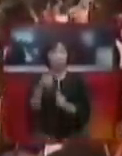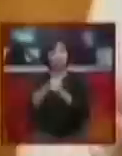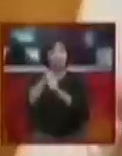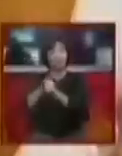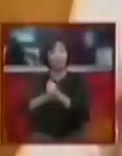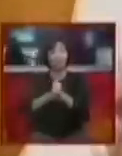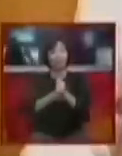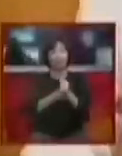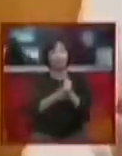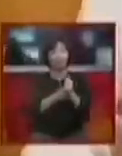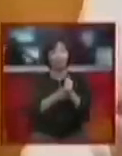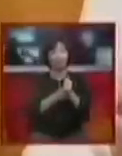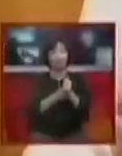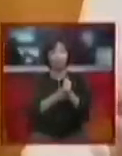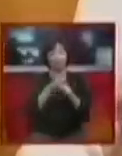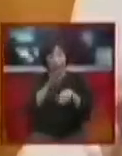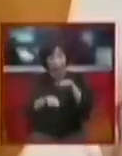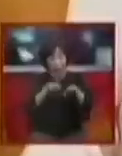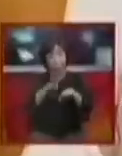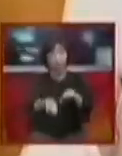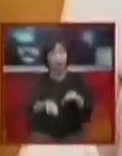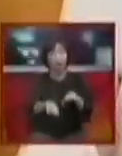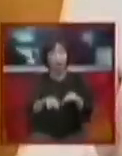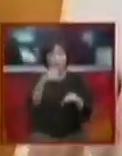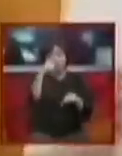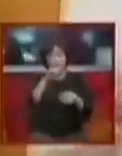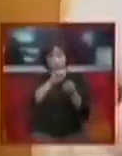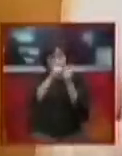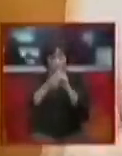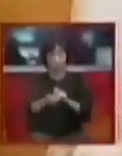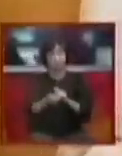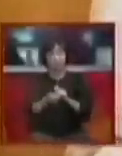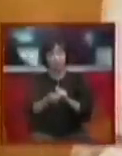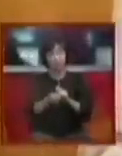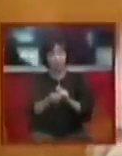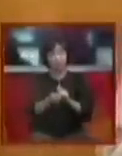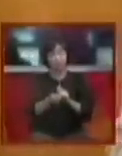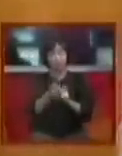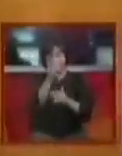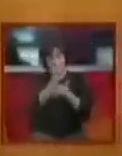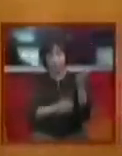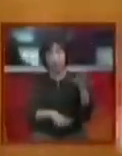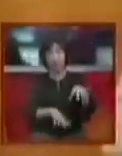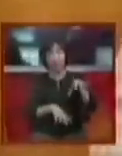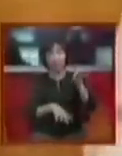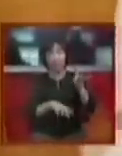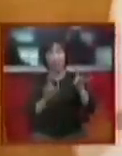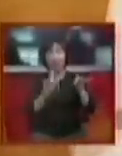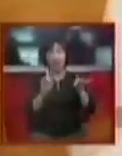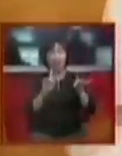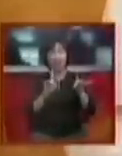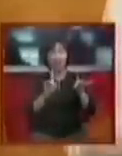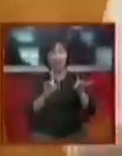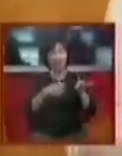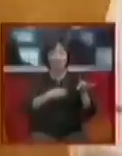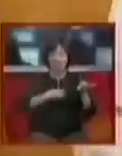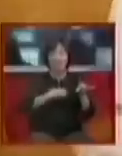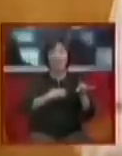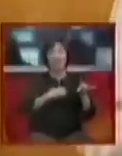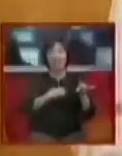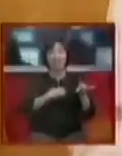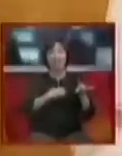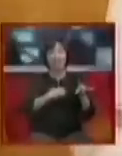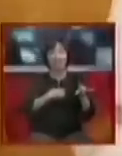Sa bawat takbang sa tuwing dadaan, nagpumula tayo ng pagbabago. Ngunit may mangilang-ilang pa rin pilit na bubunot nito.